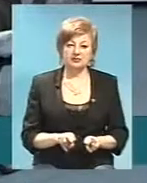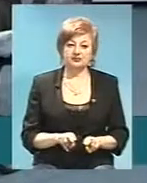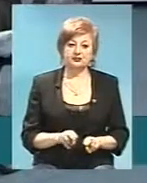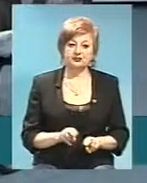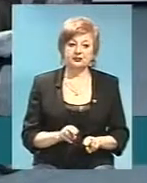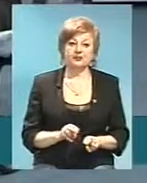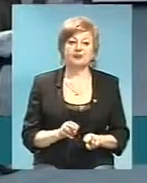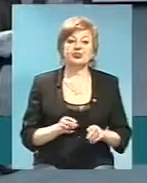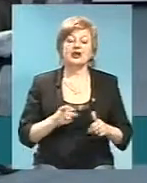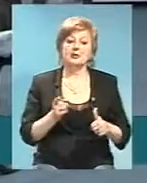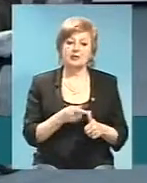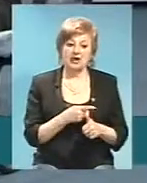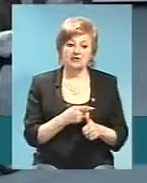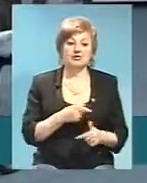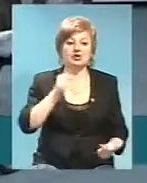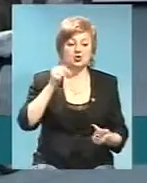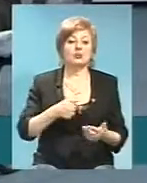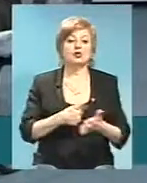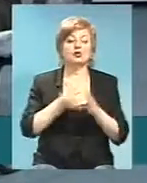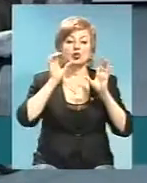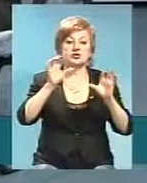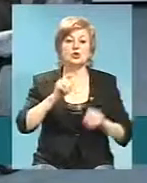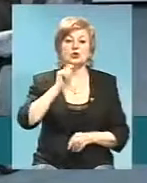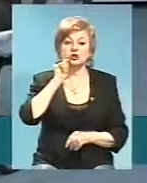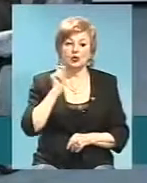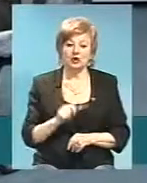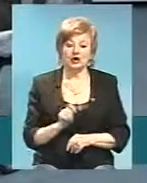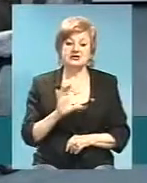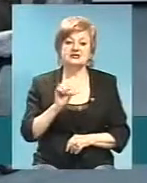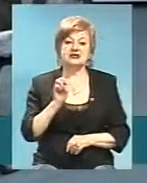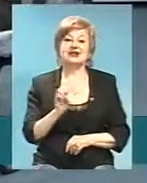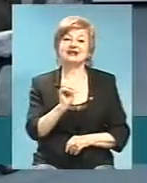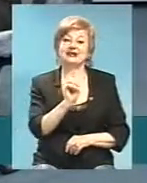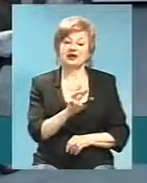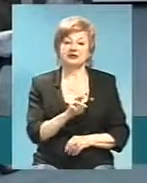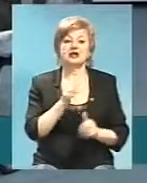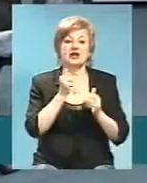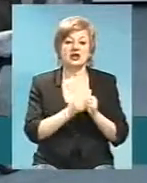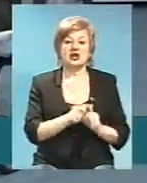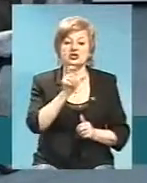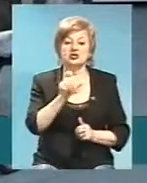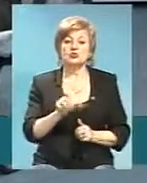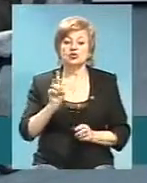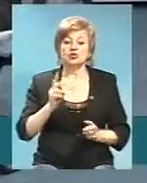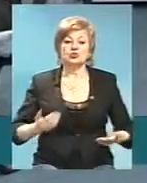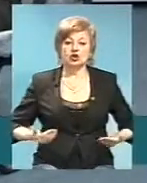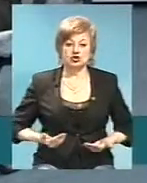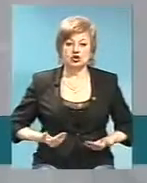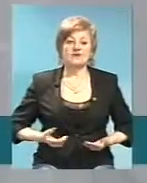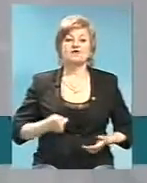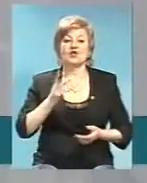так? Відповідно до закону України, стаття 13, кожній особі, яка проживає